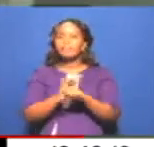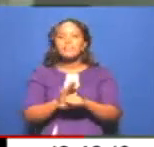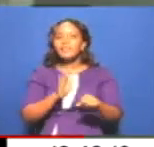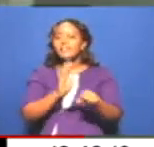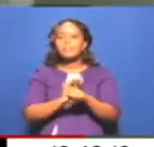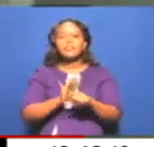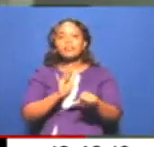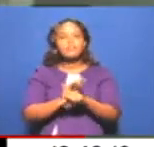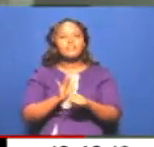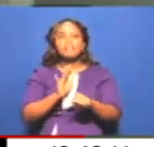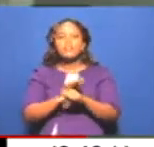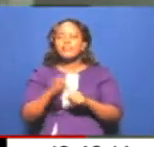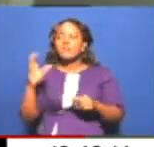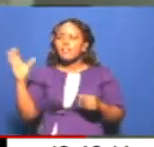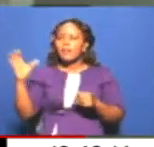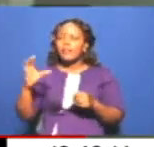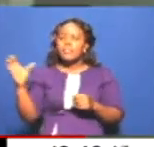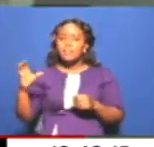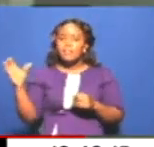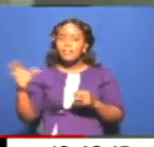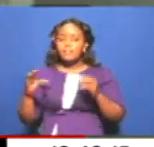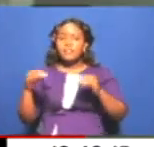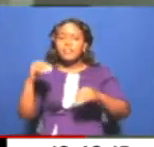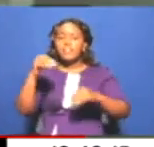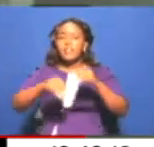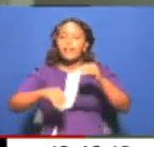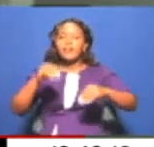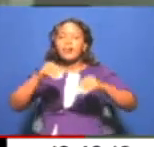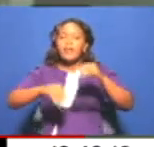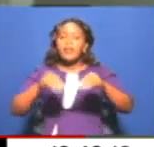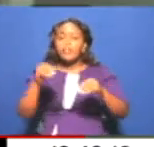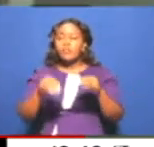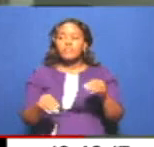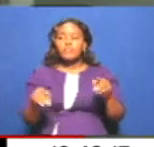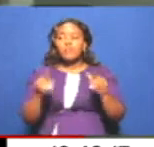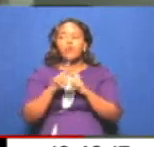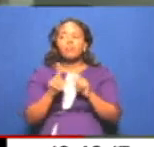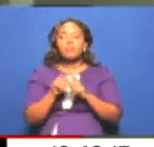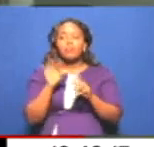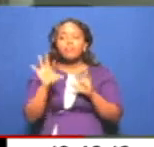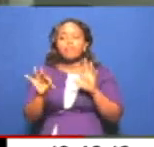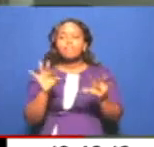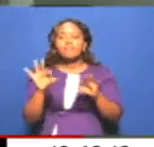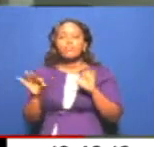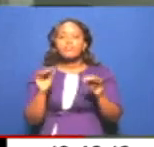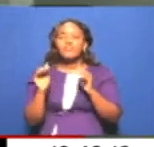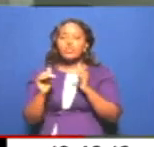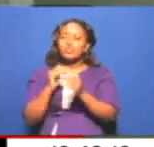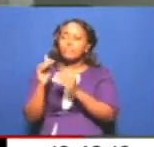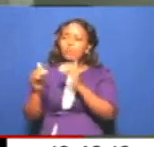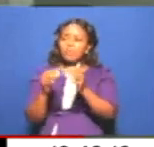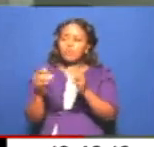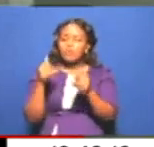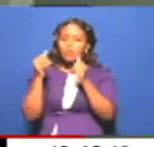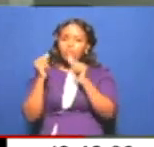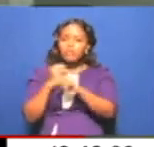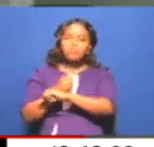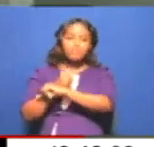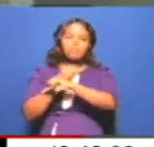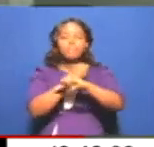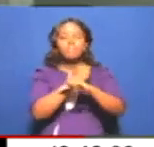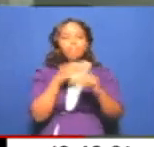the election, ile kitu ambacho the nomination process iko pale ili avoid a situation where we have so many